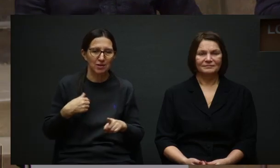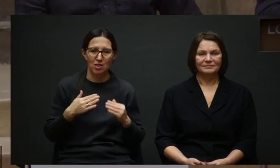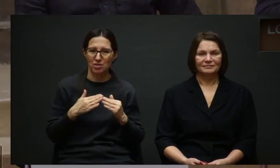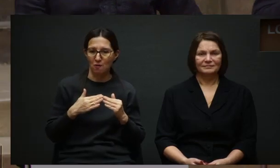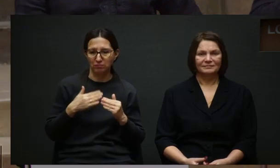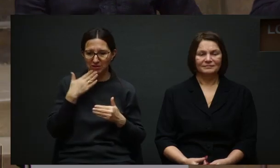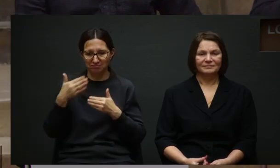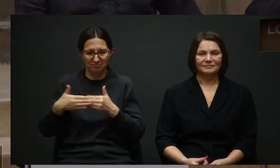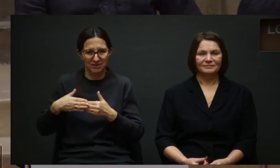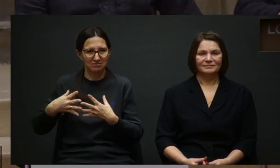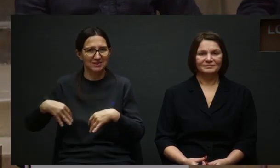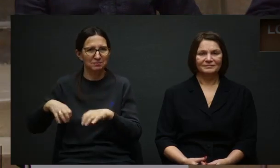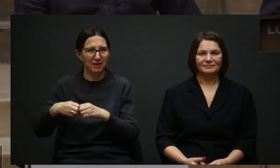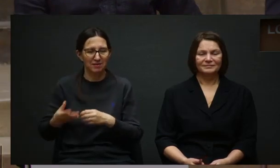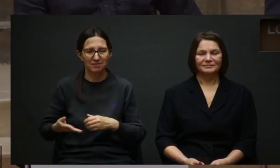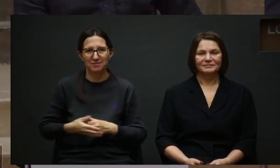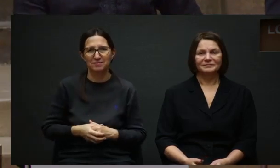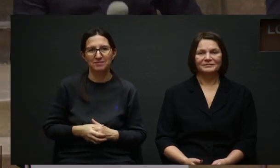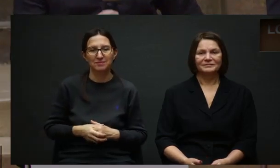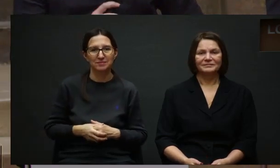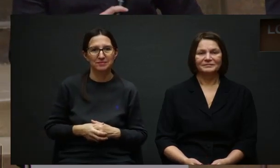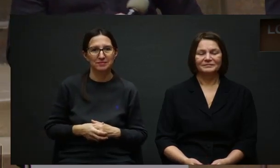домашности. Спасибо.